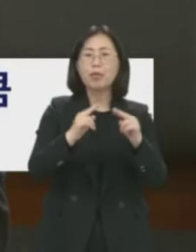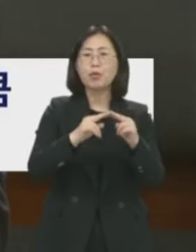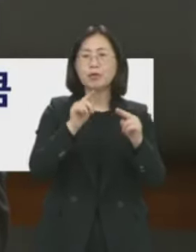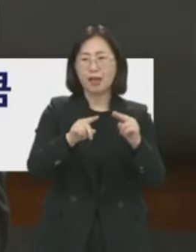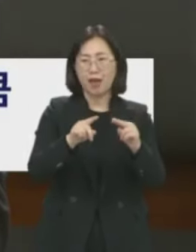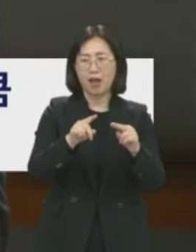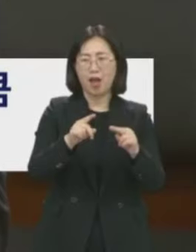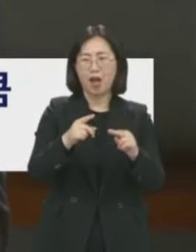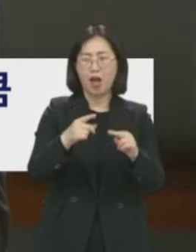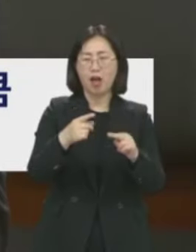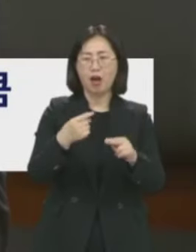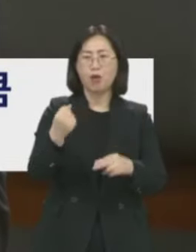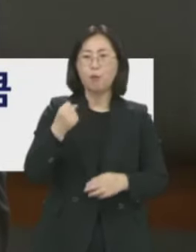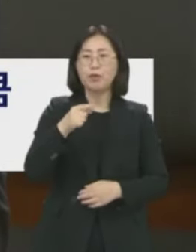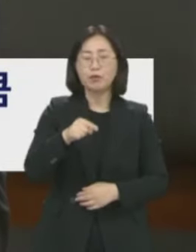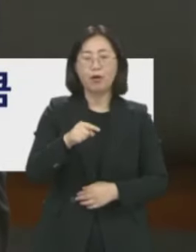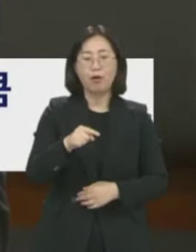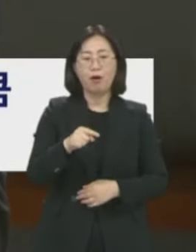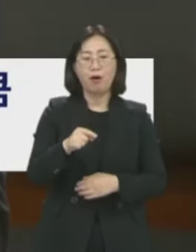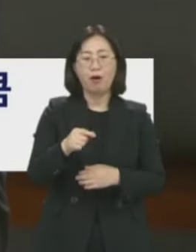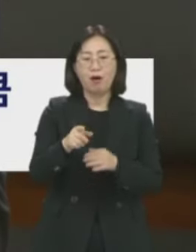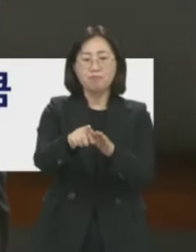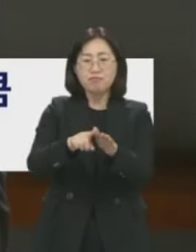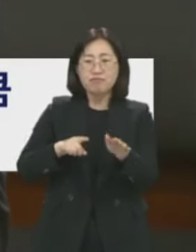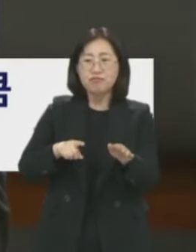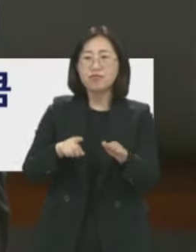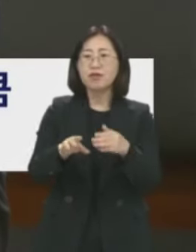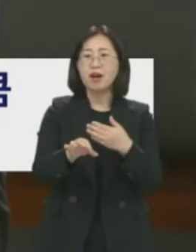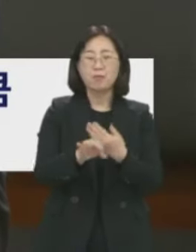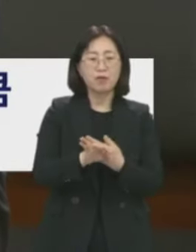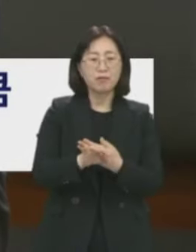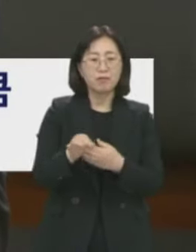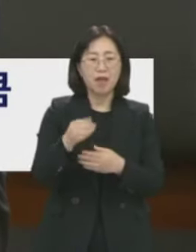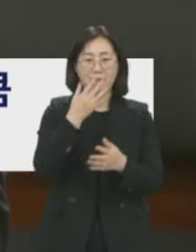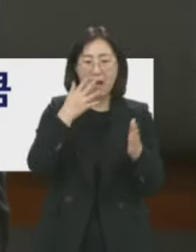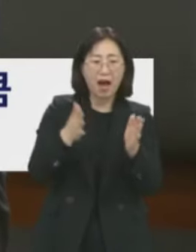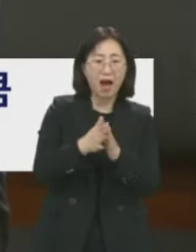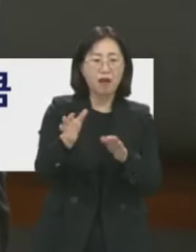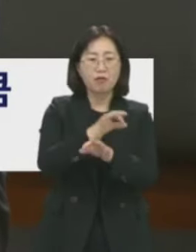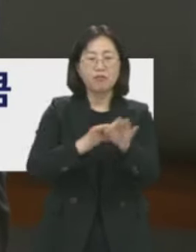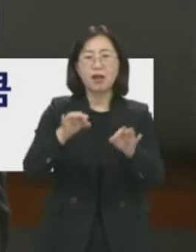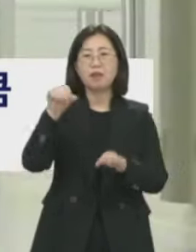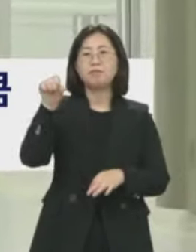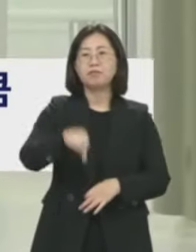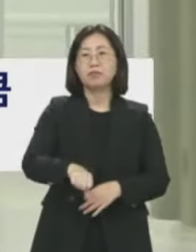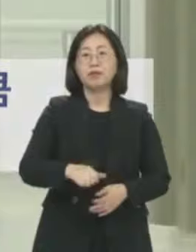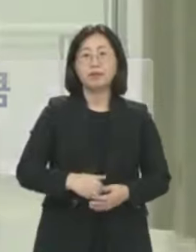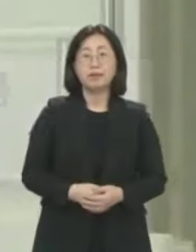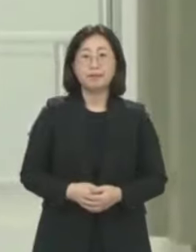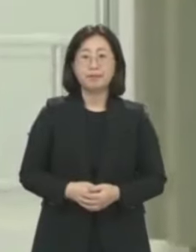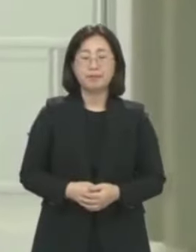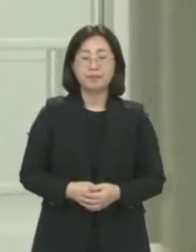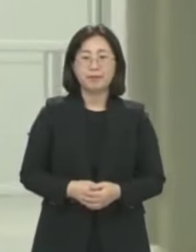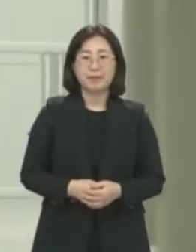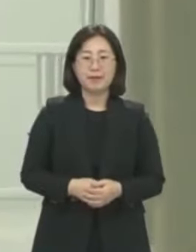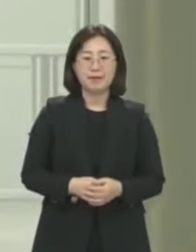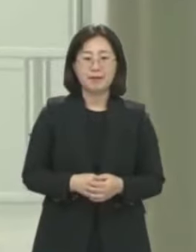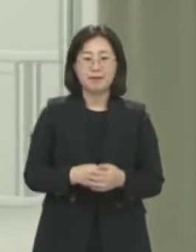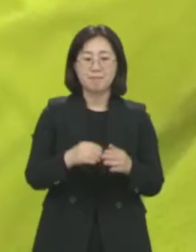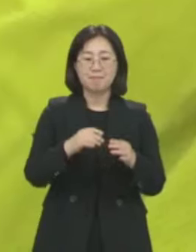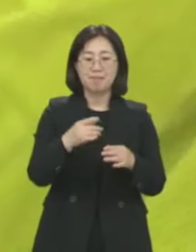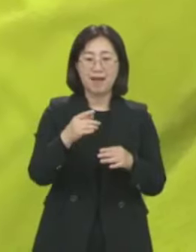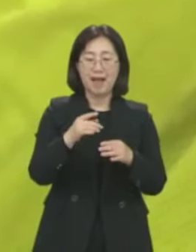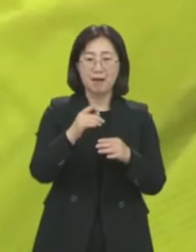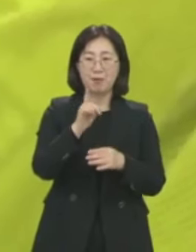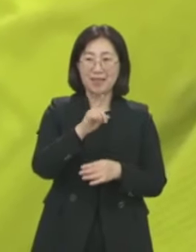만큼 반도체 경쟁에서 밀리면 경제 전체가 어려워질 수밖에 없다고 봅니다. 높은 대역폭을 기반으로